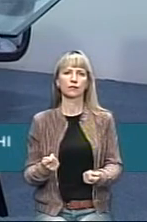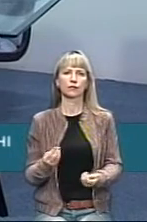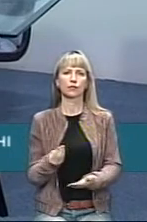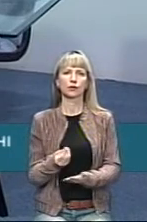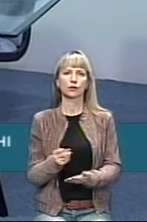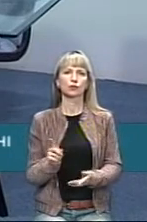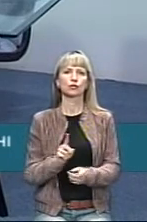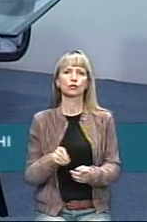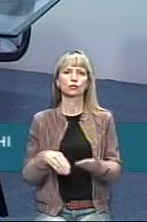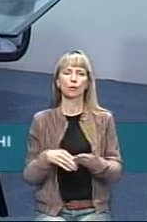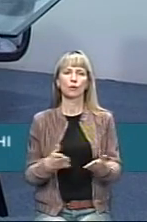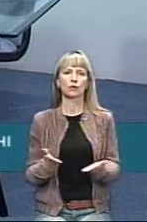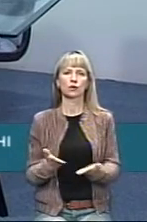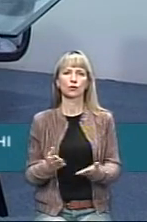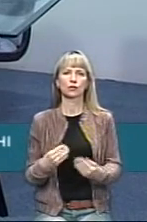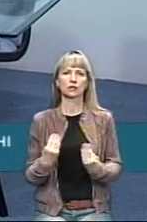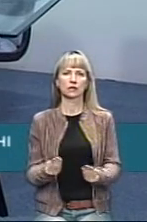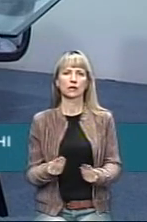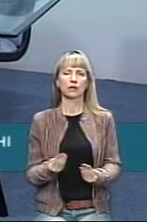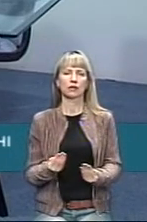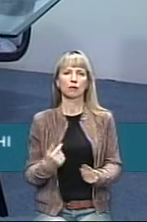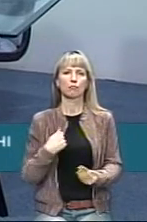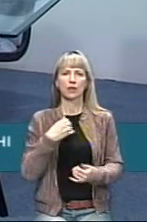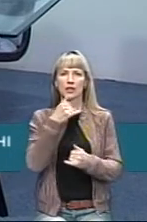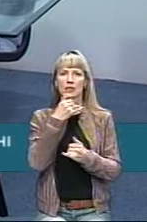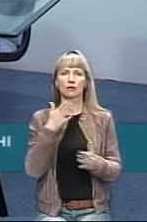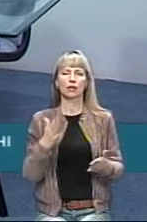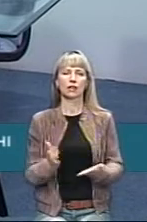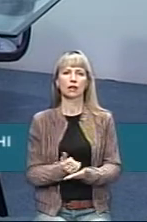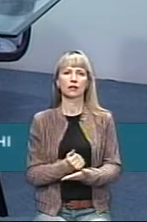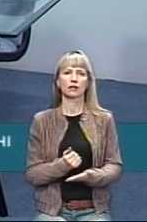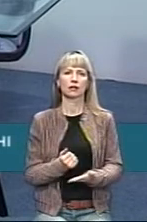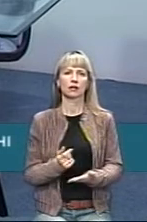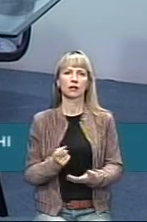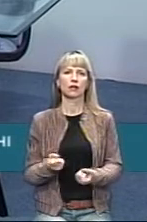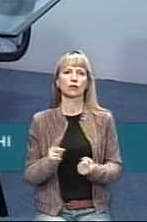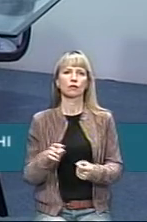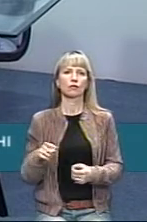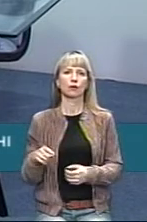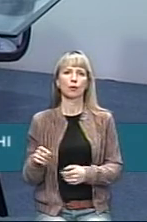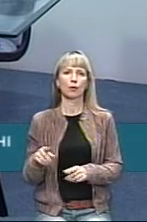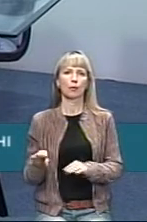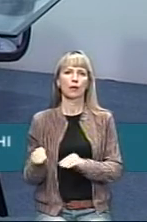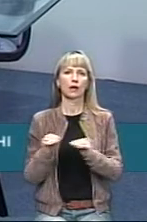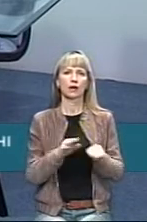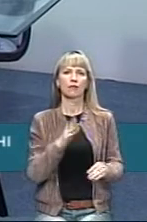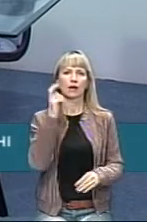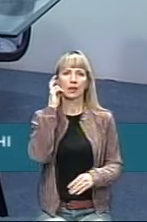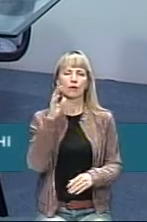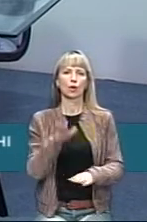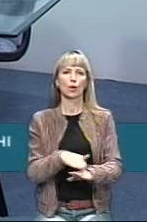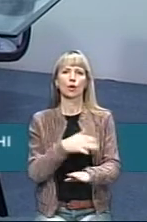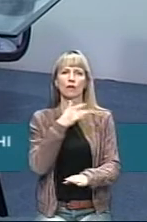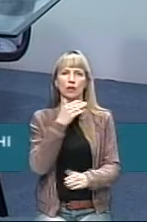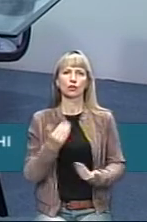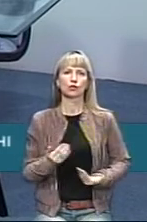гроші або ще щось, то так, так, ми не змогли знайти, як виявилося, що він також переїхав в Київ і довгий час жив в Києві, але прописка в